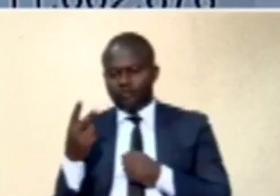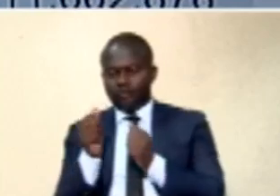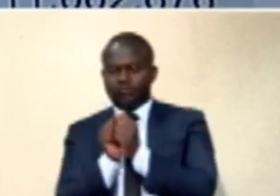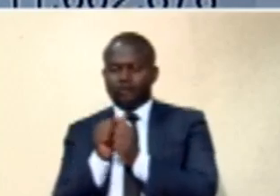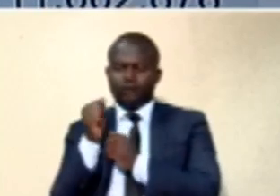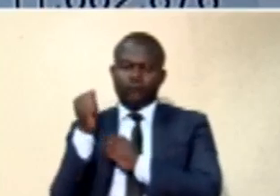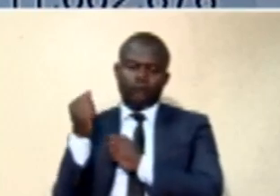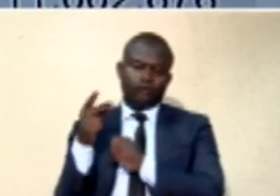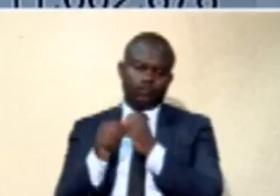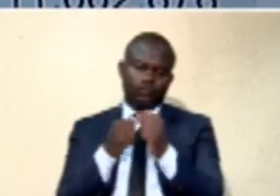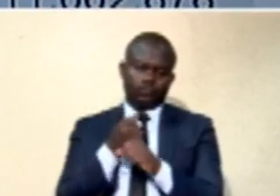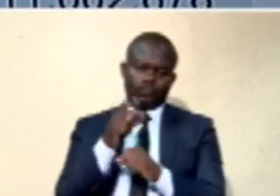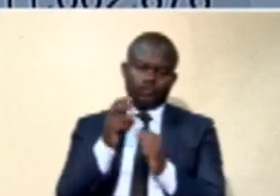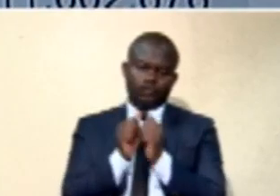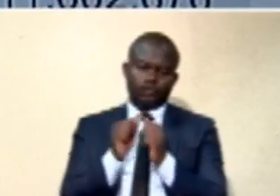71,212 mu mwaka wa